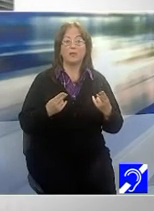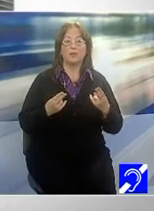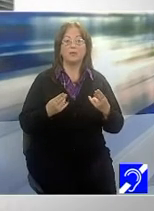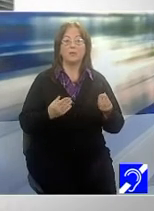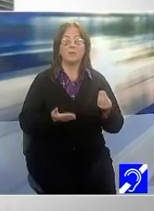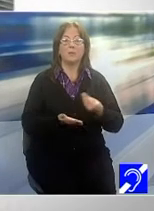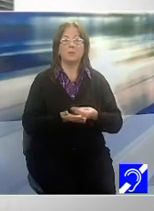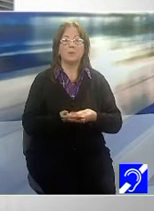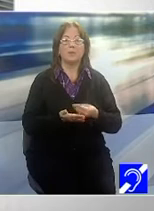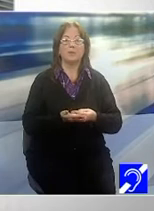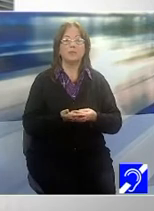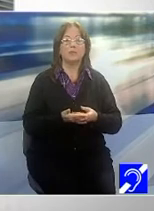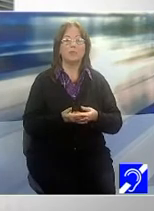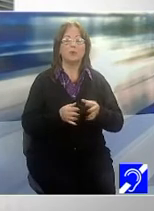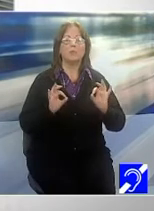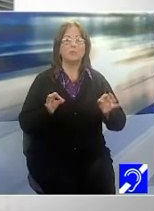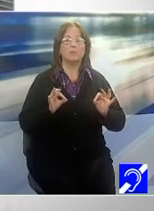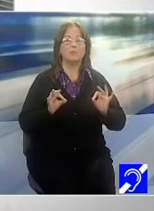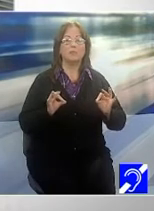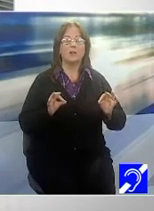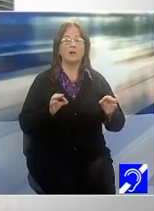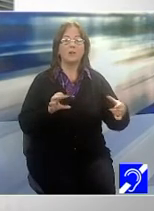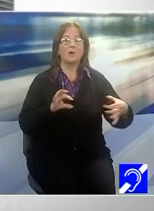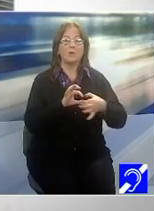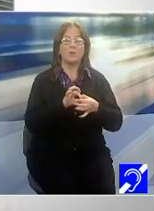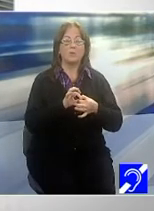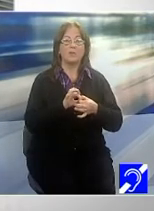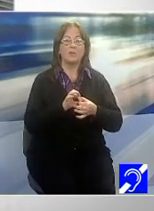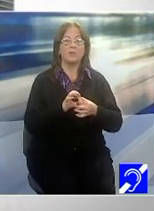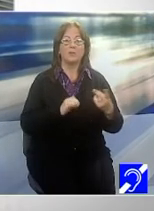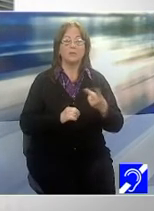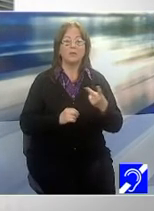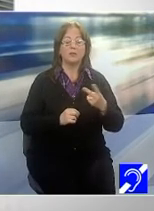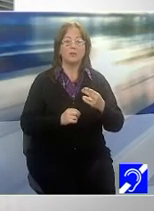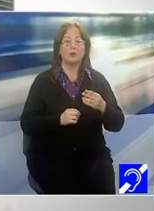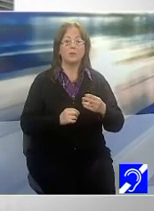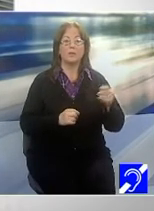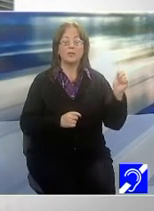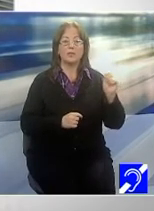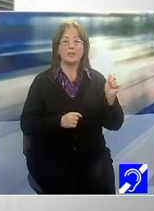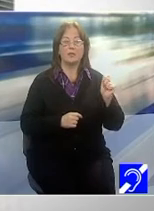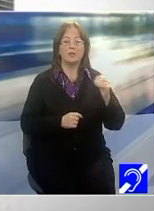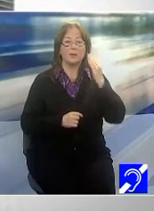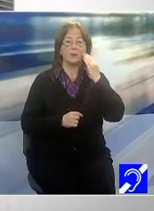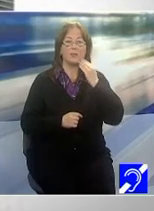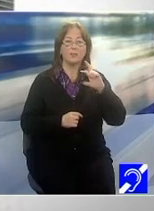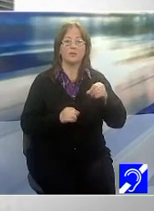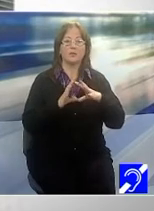țări. A fost un moment important, un moment cheie? Is the peace treaty in 1994, which